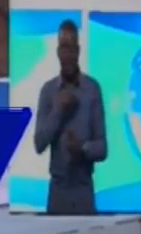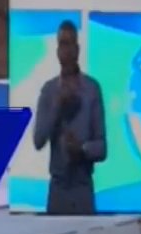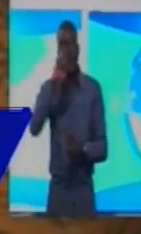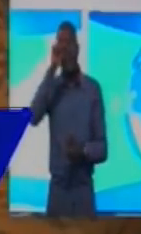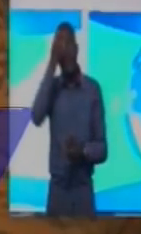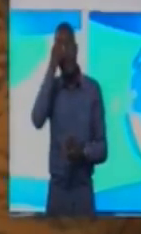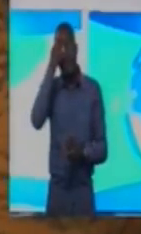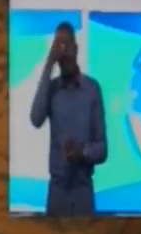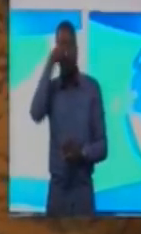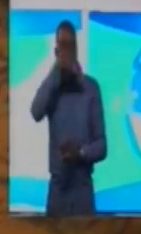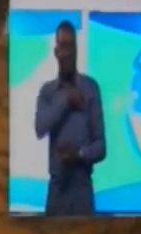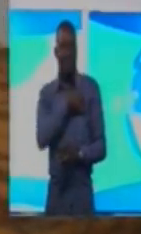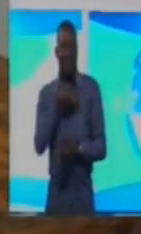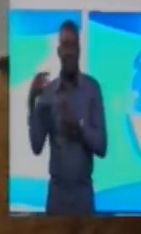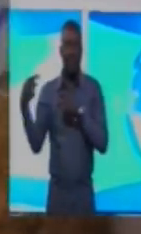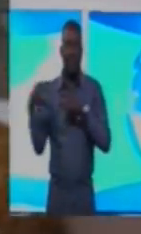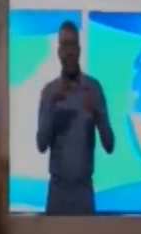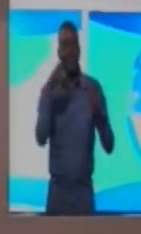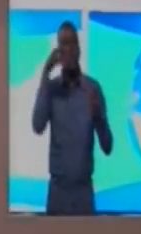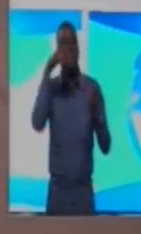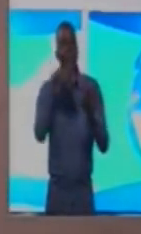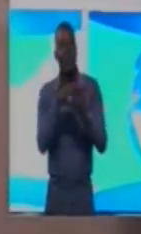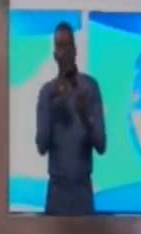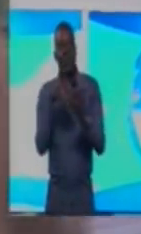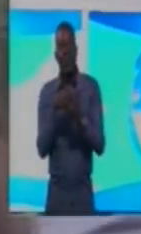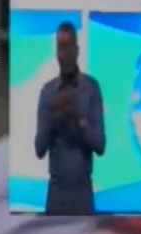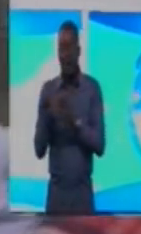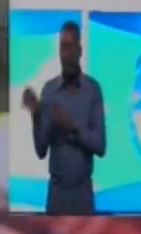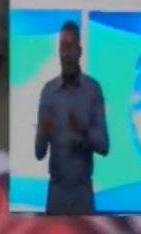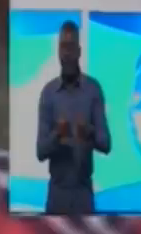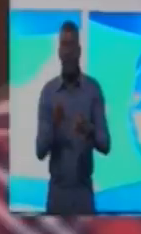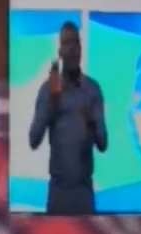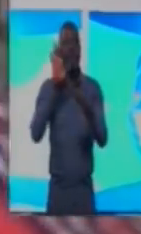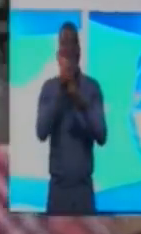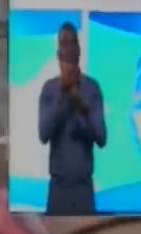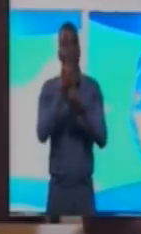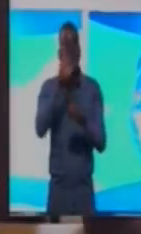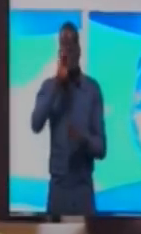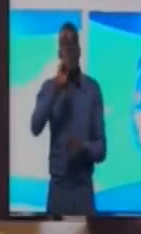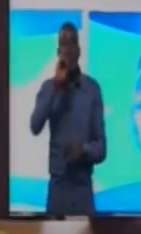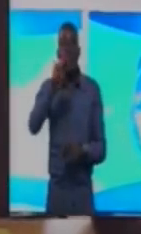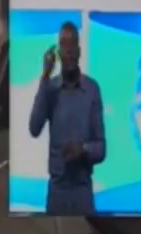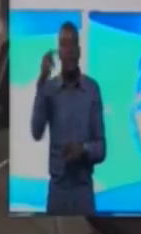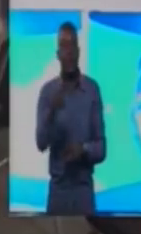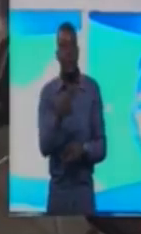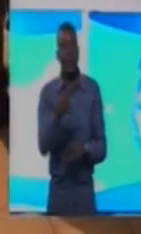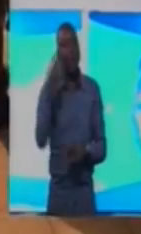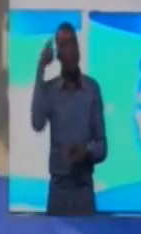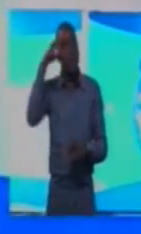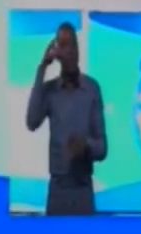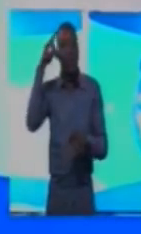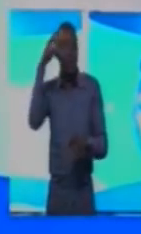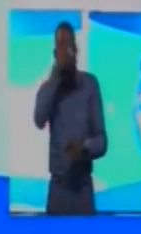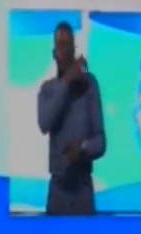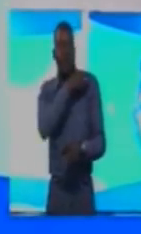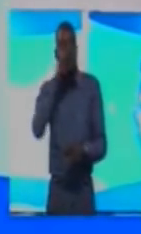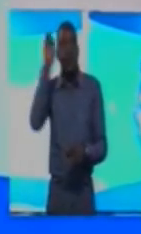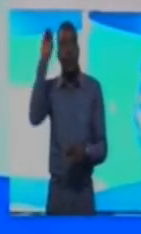a pour mission de lutter contre les fléaux sociaux en menant le plaidoyer avec les ONG auprès des leaders d'opinion.